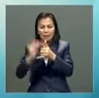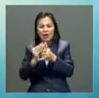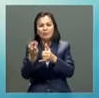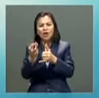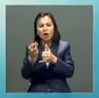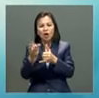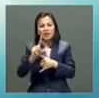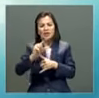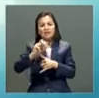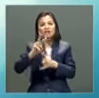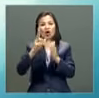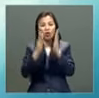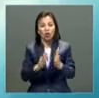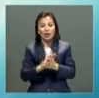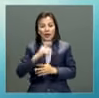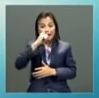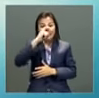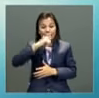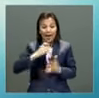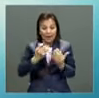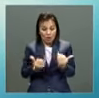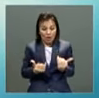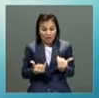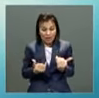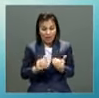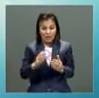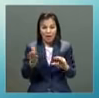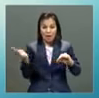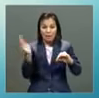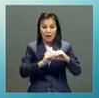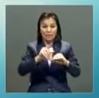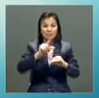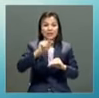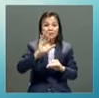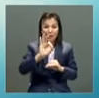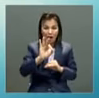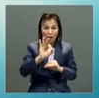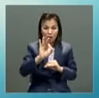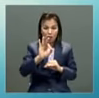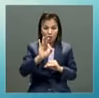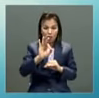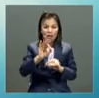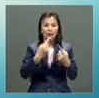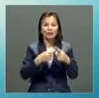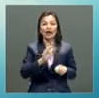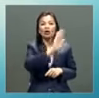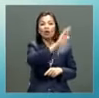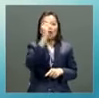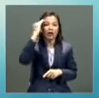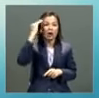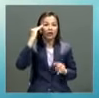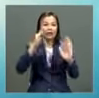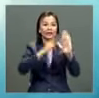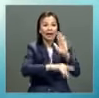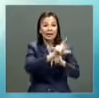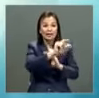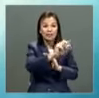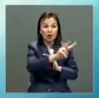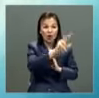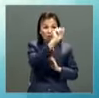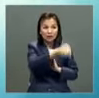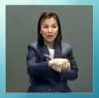คือ22รายของเราเนี่ยวันนี้เราบอกของเรา29ใช่ไหมฮะของเขา22อ่ะน้อยกว่าเราอีกน